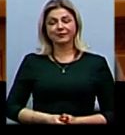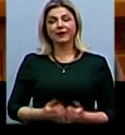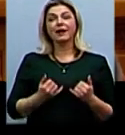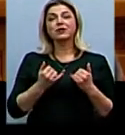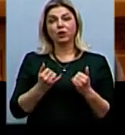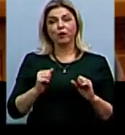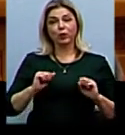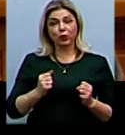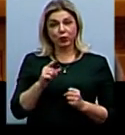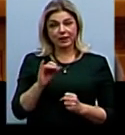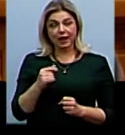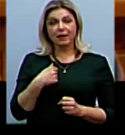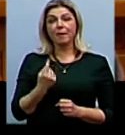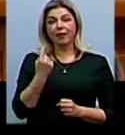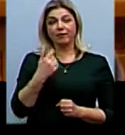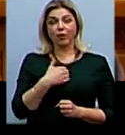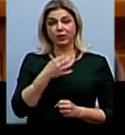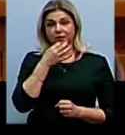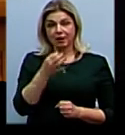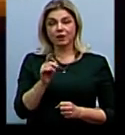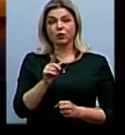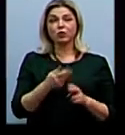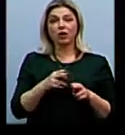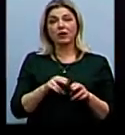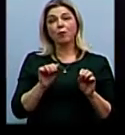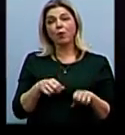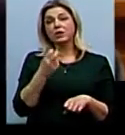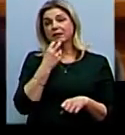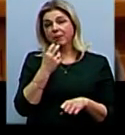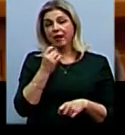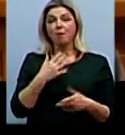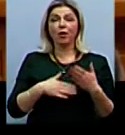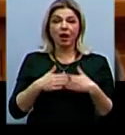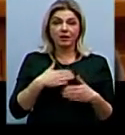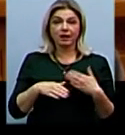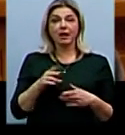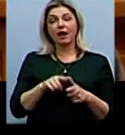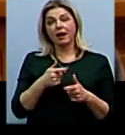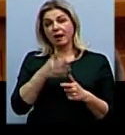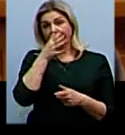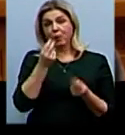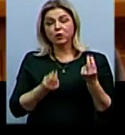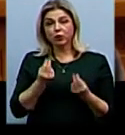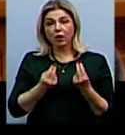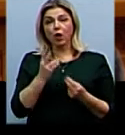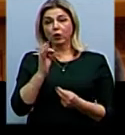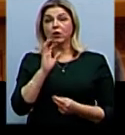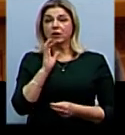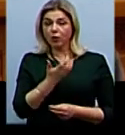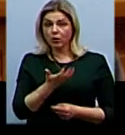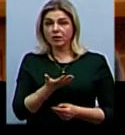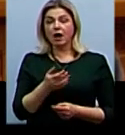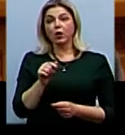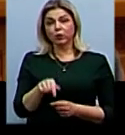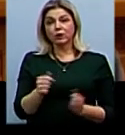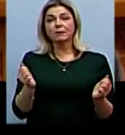Шановні друзі, ну я, по-перше, хотів би сказати, що це можемо посміятися, порадіти, пошуткувати, проте серйозно.